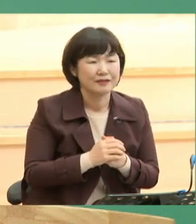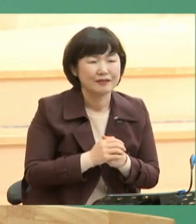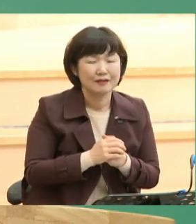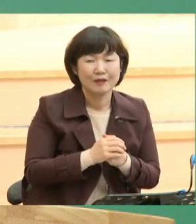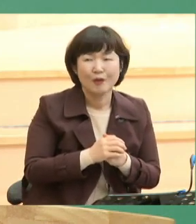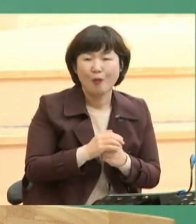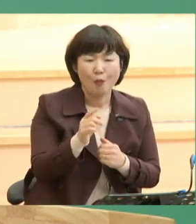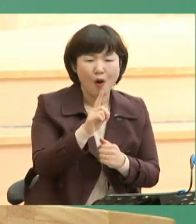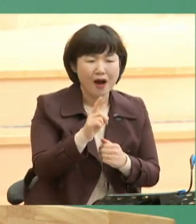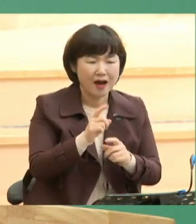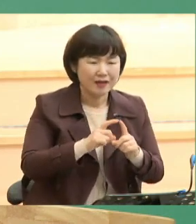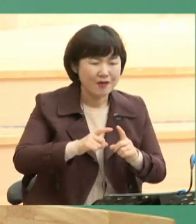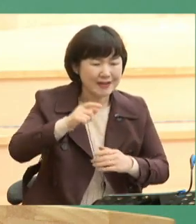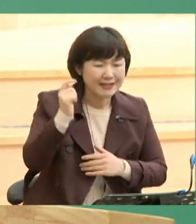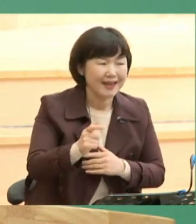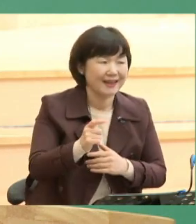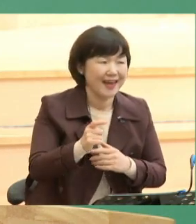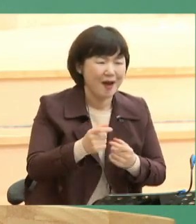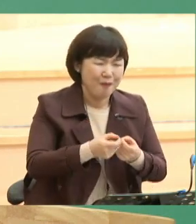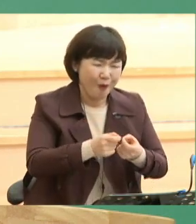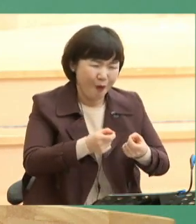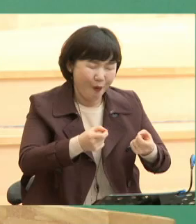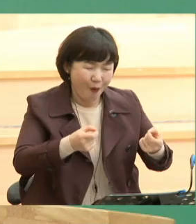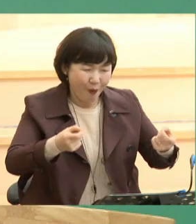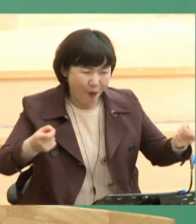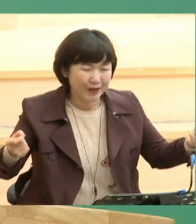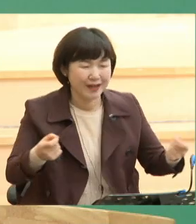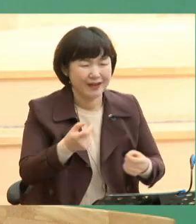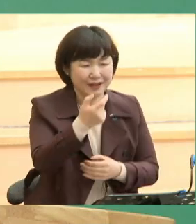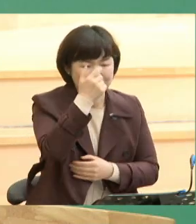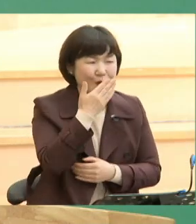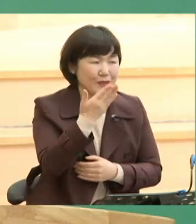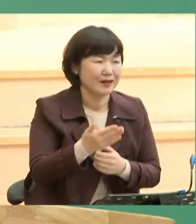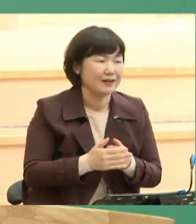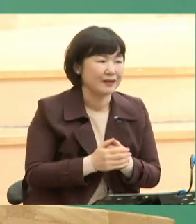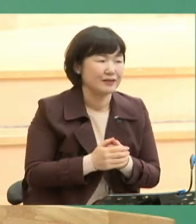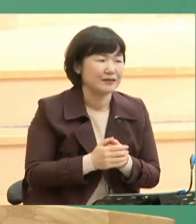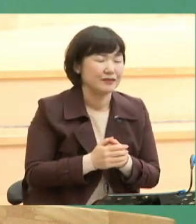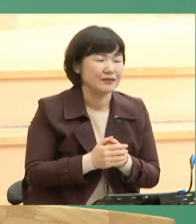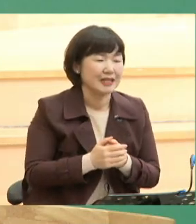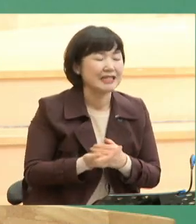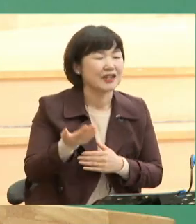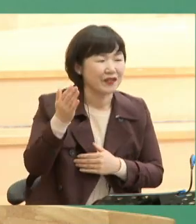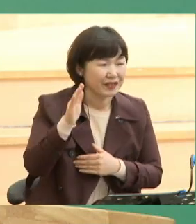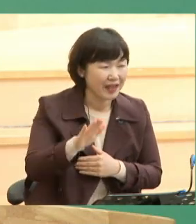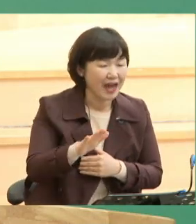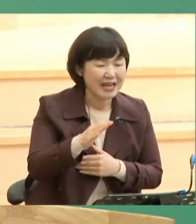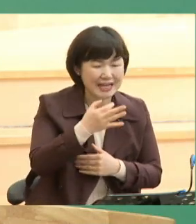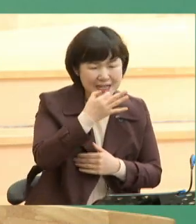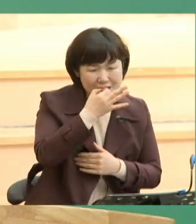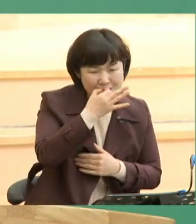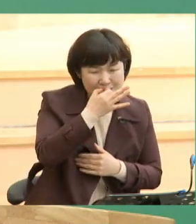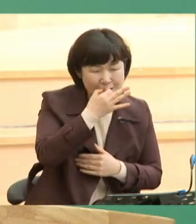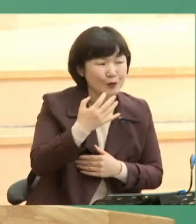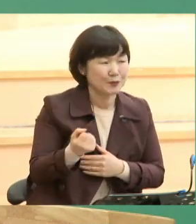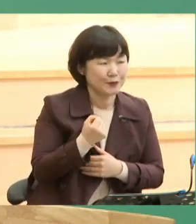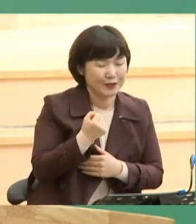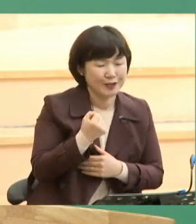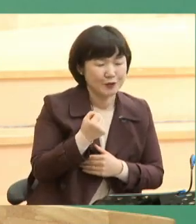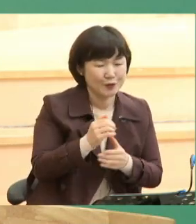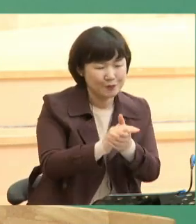음악 2 쎄게 기도가 대 우리식으로 말하면 그렇다 말해요 흥 대 여러분 그렇게 정력을 품고 기도하면